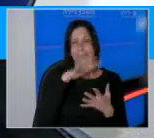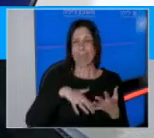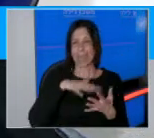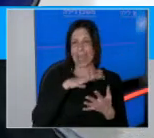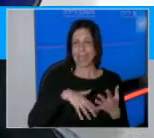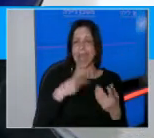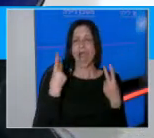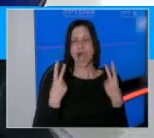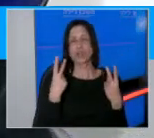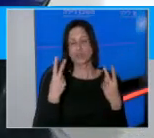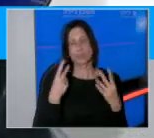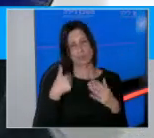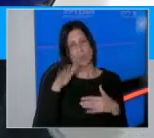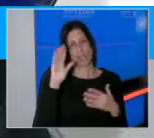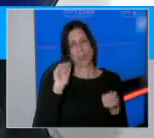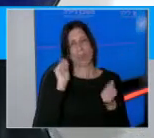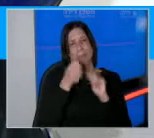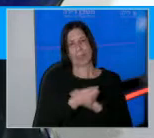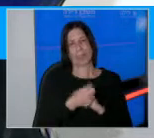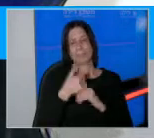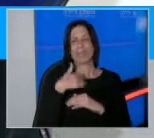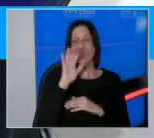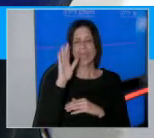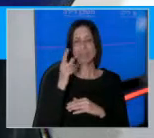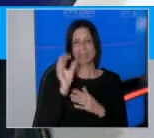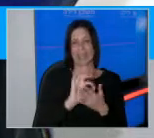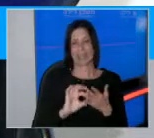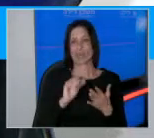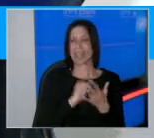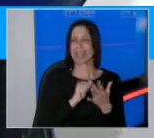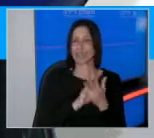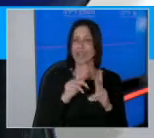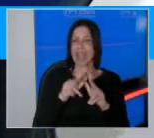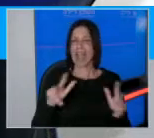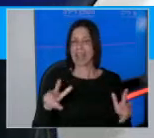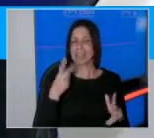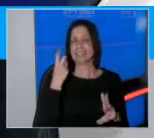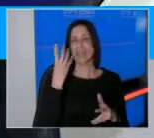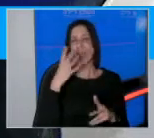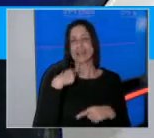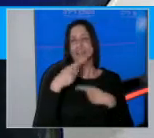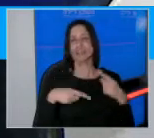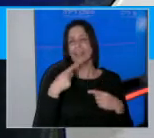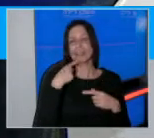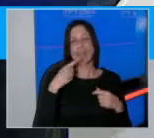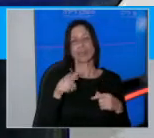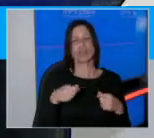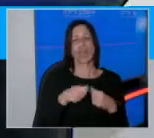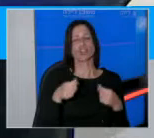החשובים ביותר והמהפכנים ביותר שנכתבו בעיתון הארץ, 24 שנים לקשר